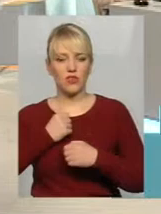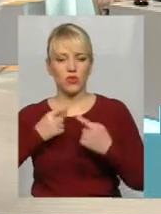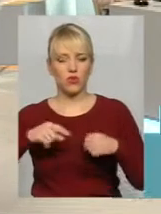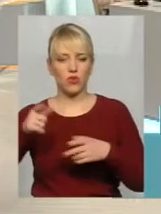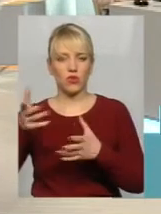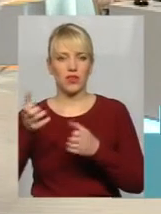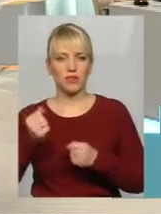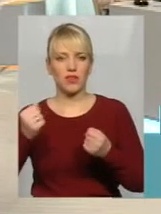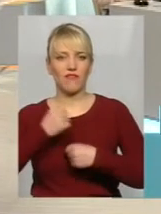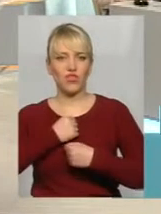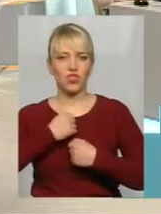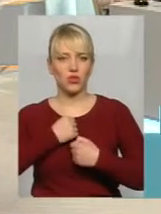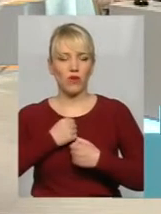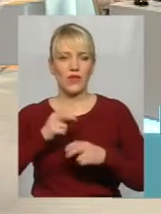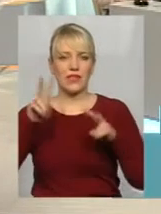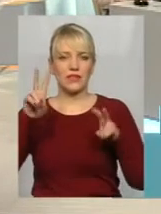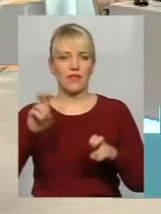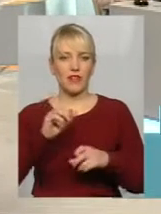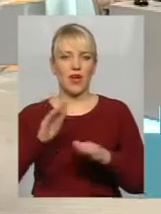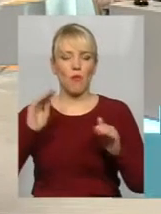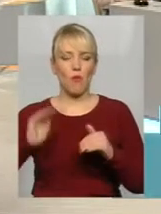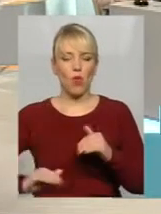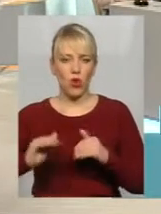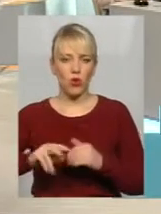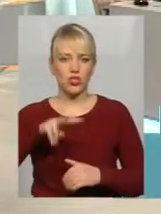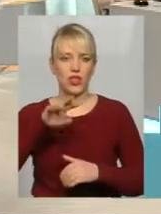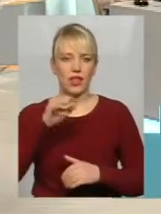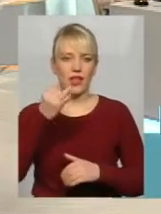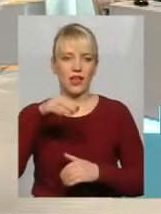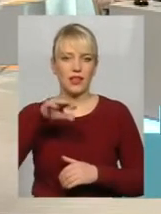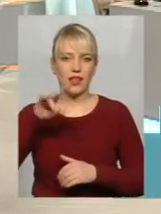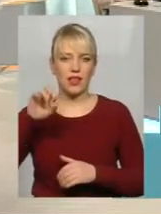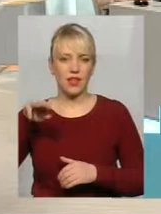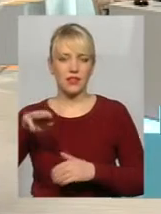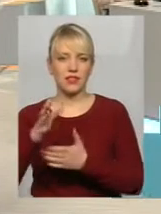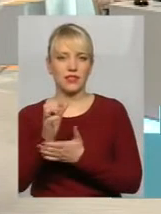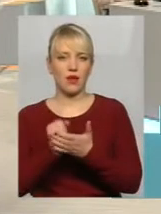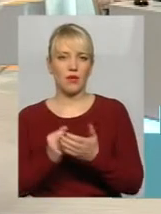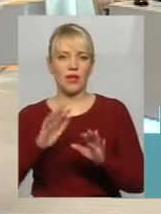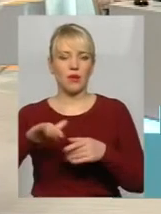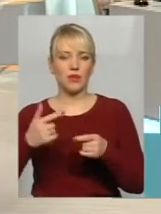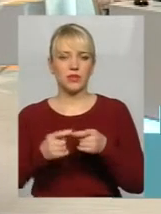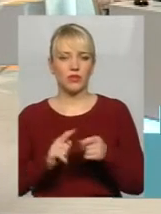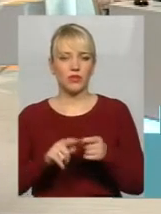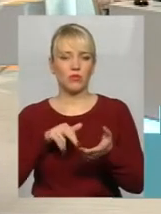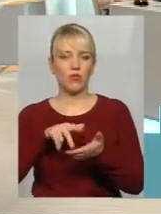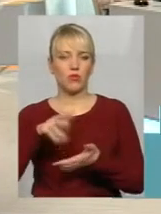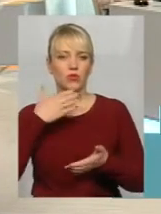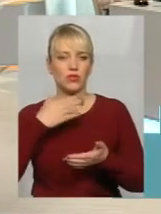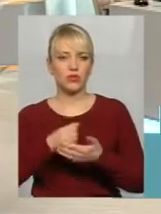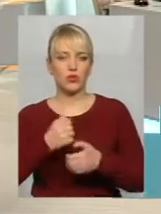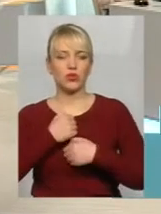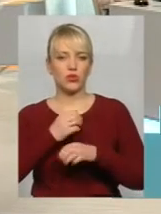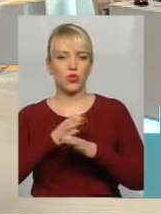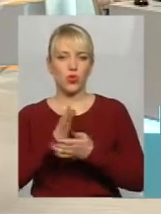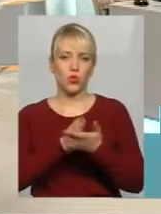звання молодший лейтенант запасу. Після того вони вже вирішують продовжувати своє проходження служби в Збройних